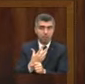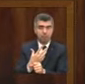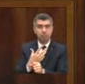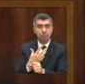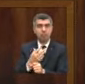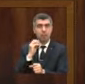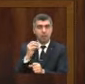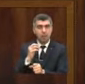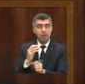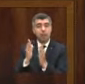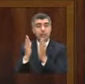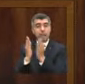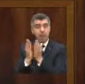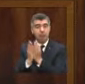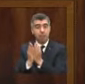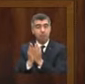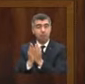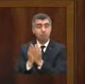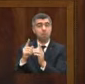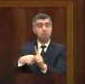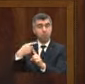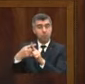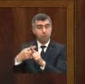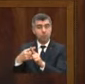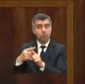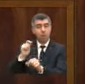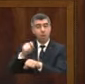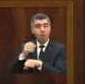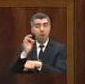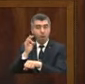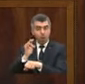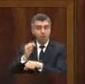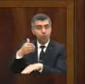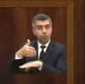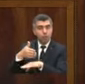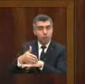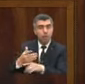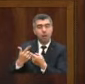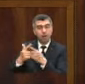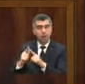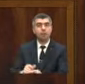إلى طلبة، غادي يكون عنده المهنيين المستقلين، غادي يكون عنده